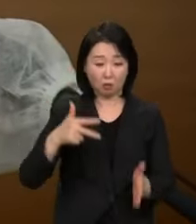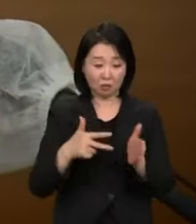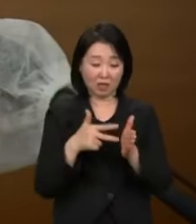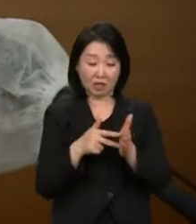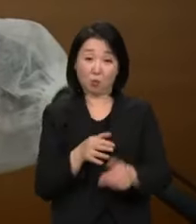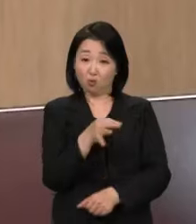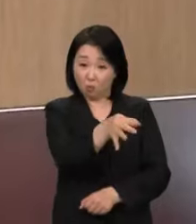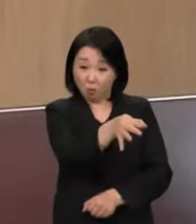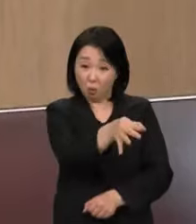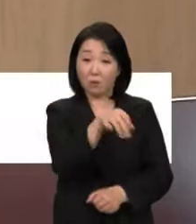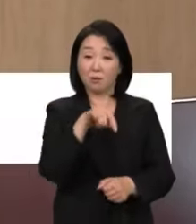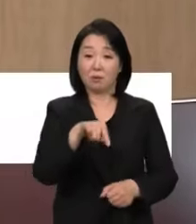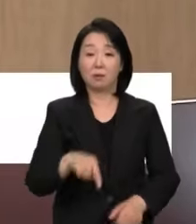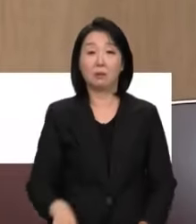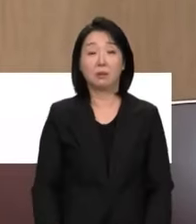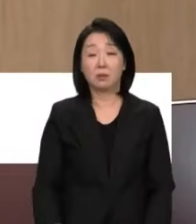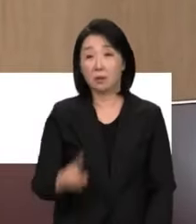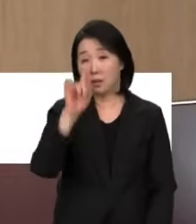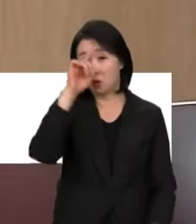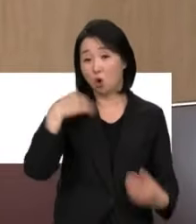변제안입니다. 정부는 어제